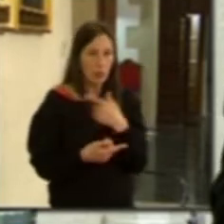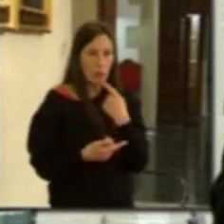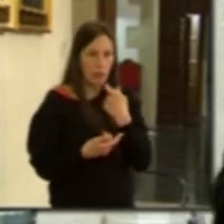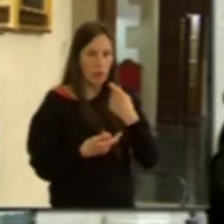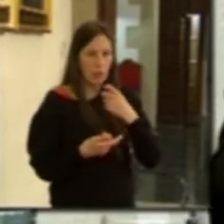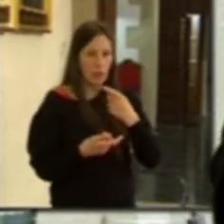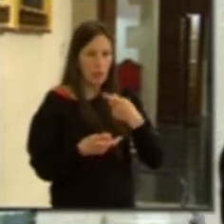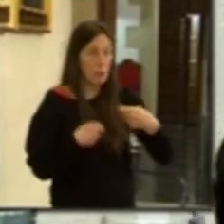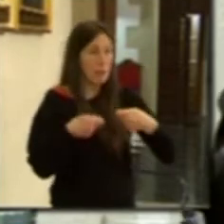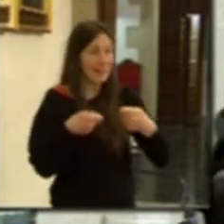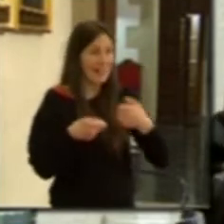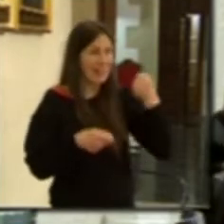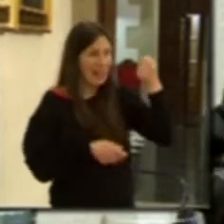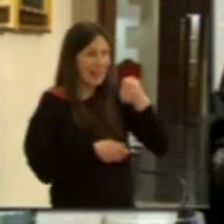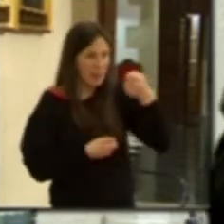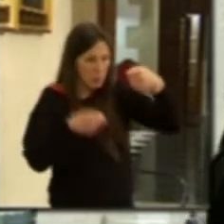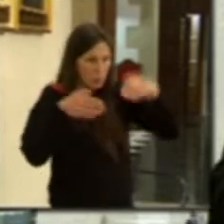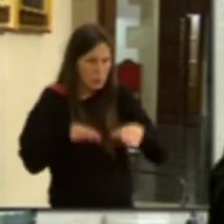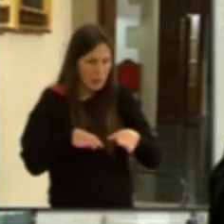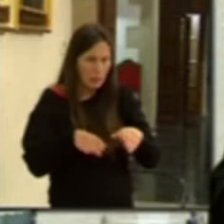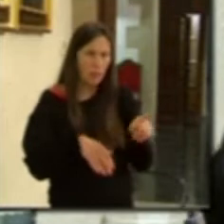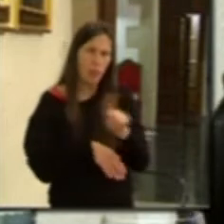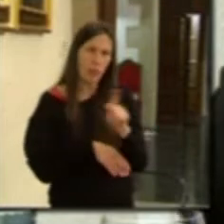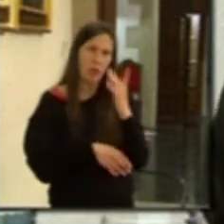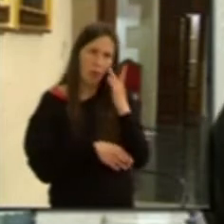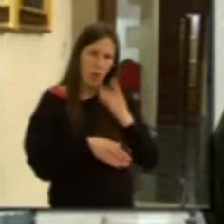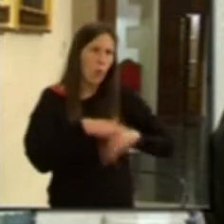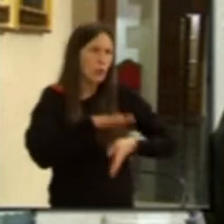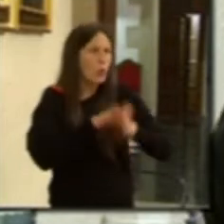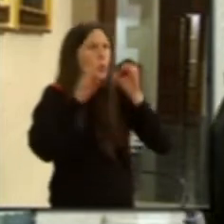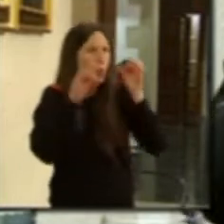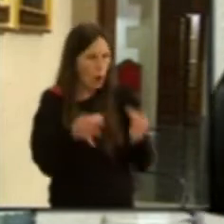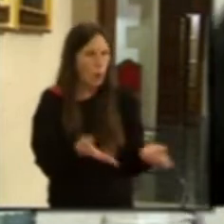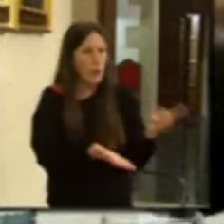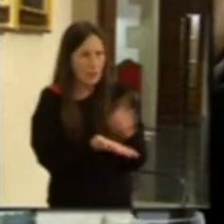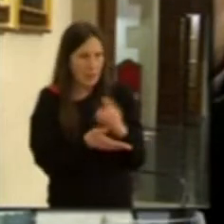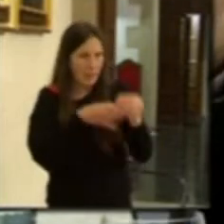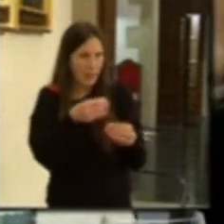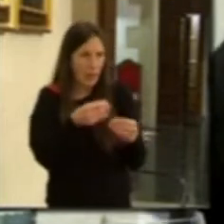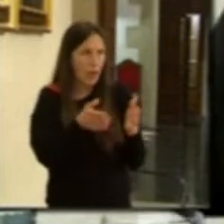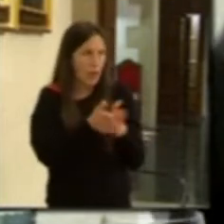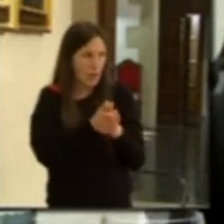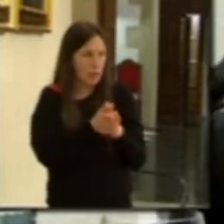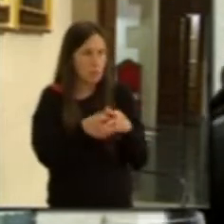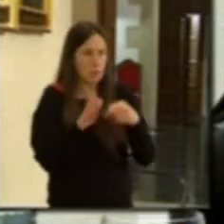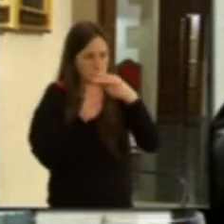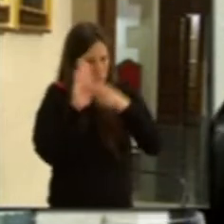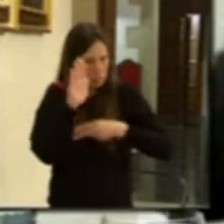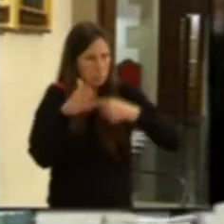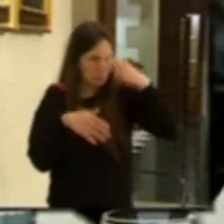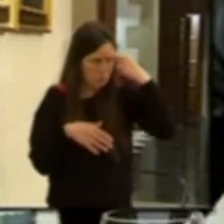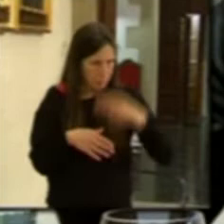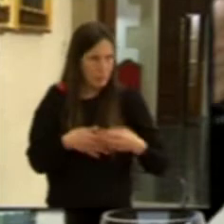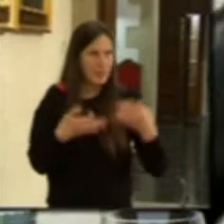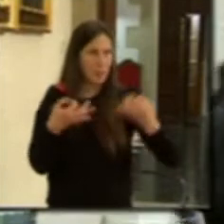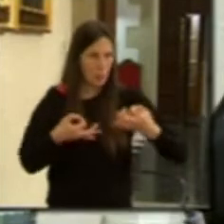mercat del ram. Ha de seguir això, hem de seguir endavant i hem de repensar-ho i fer-ho amb seguretat. I jo m'he mirat el programa, he